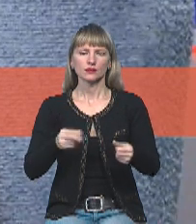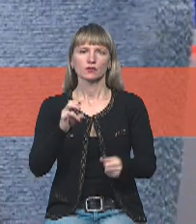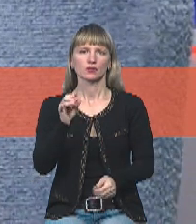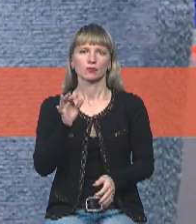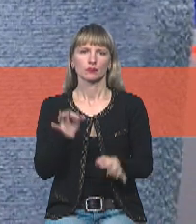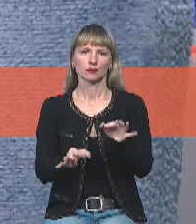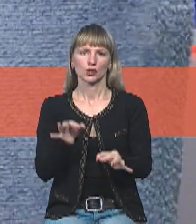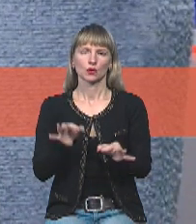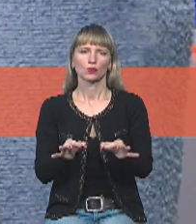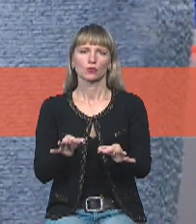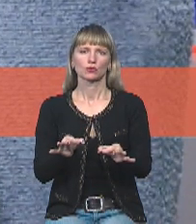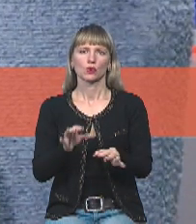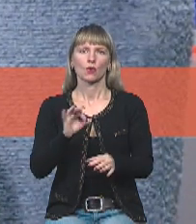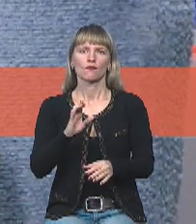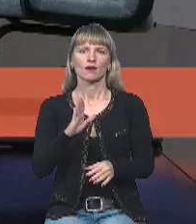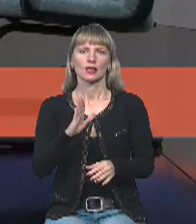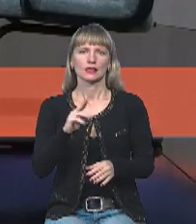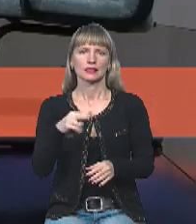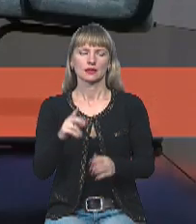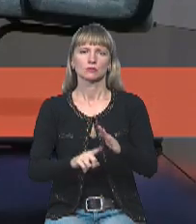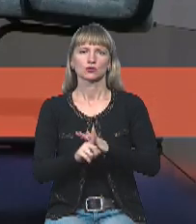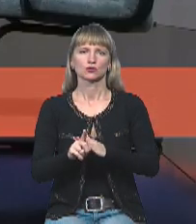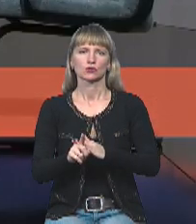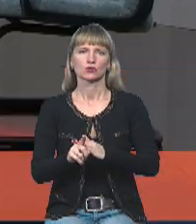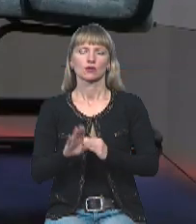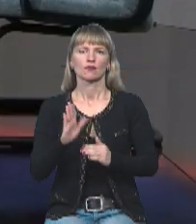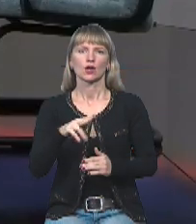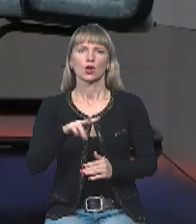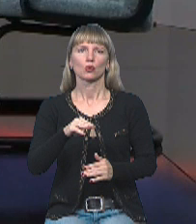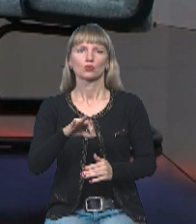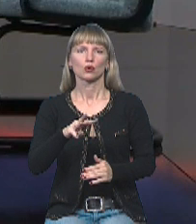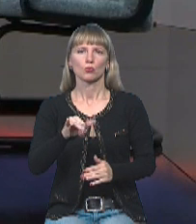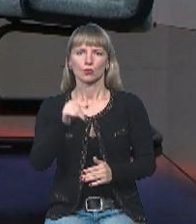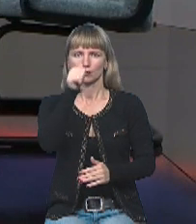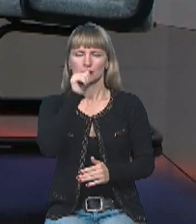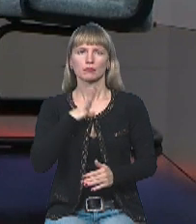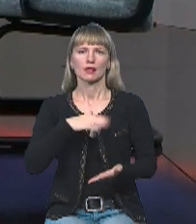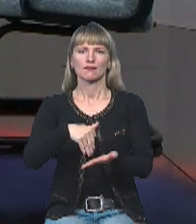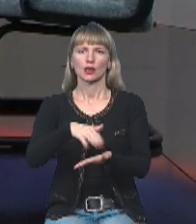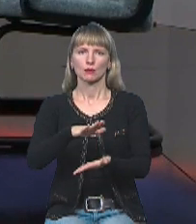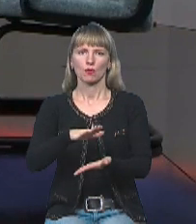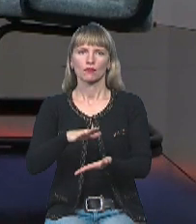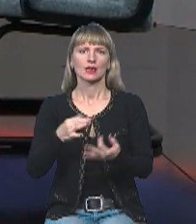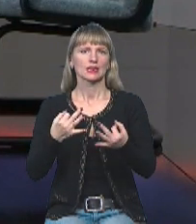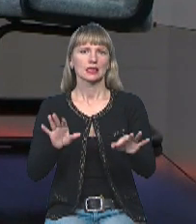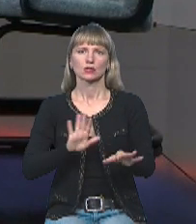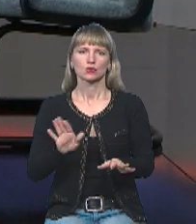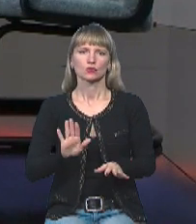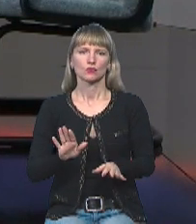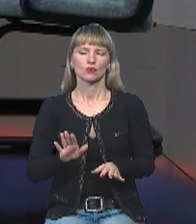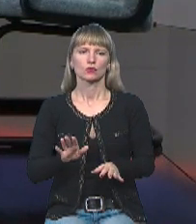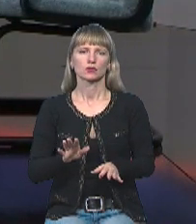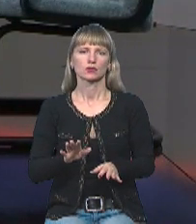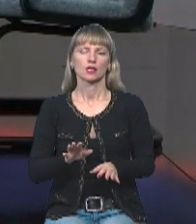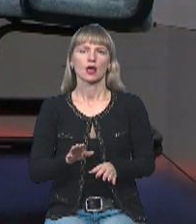довкілля, оцінка впливу на довкілля ОВД, спочатку в лютому місяці це було відмовити, не дозволити, бо шкідливий